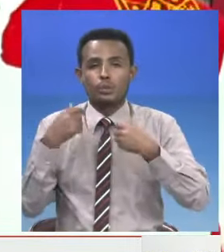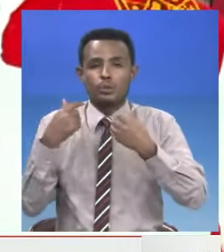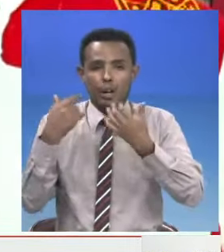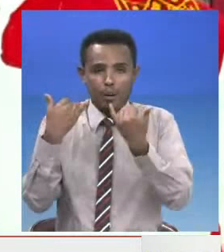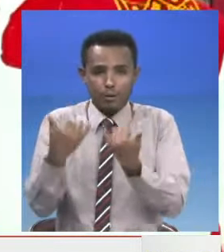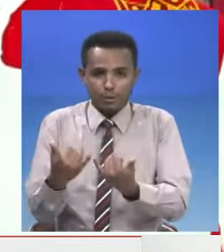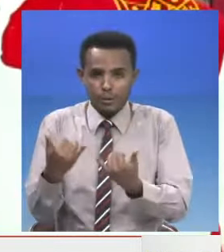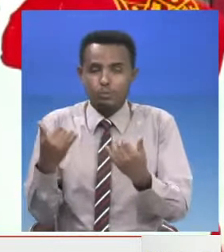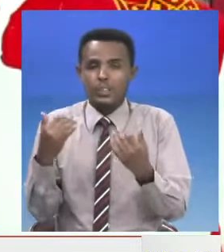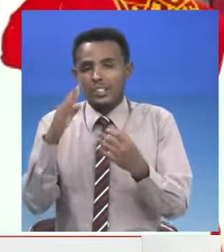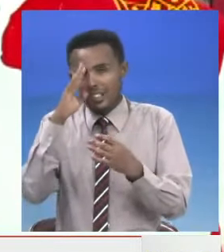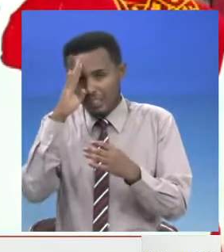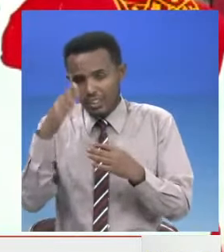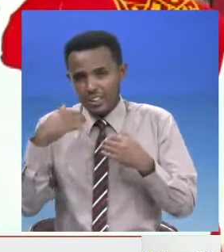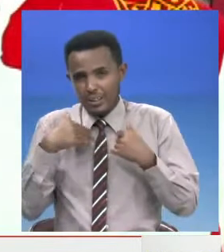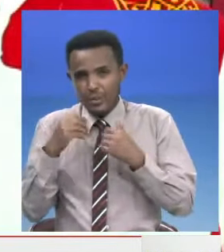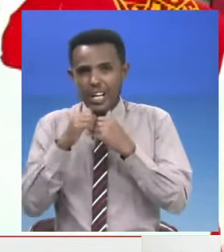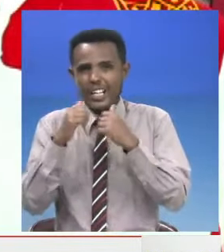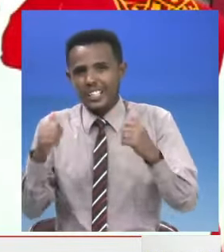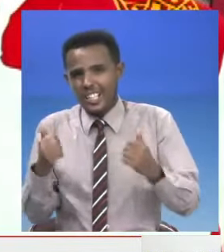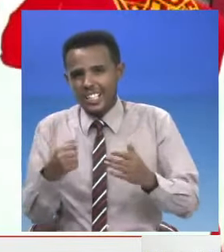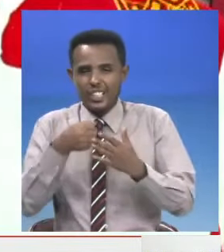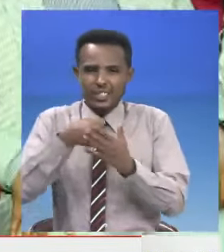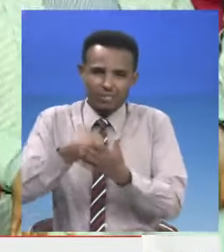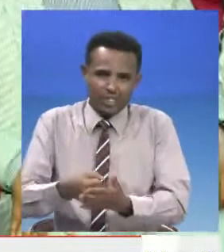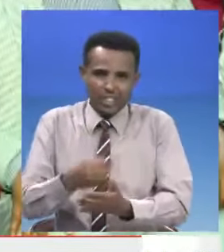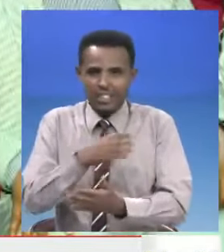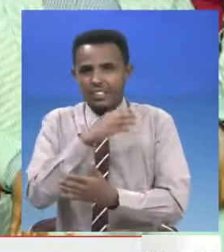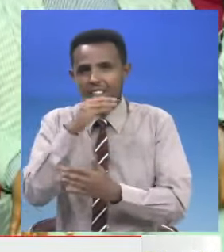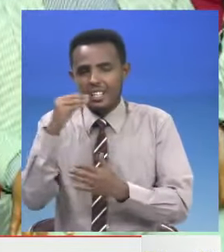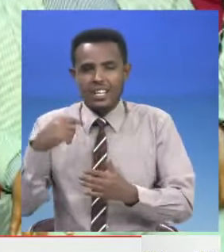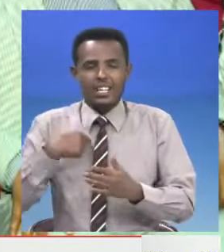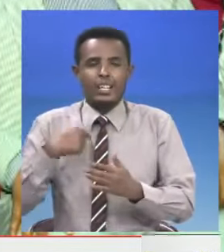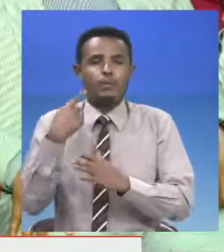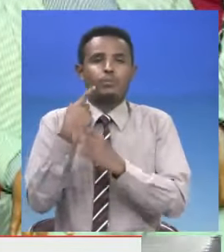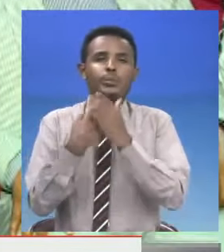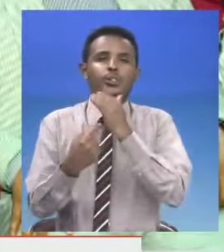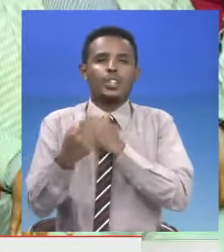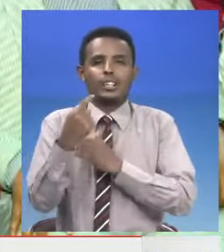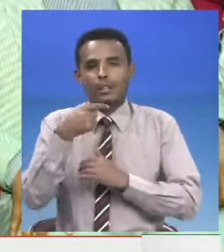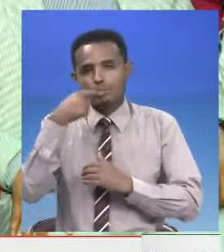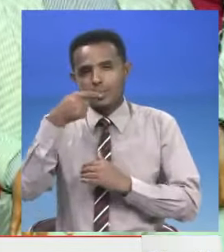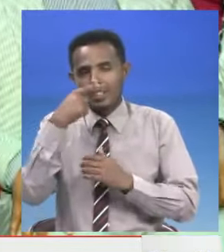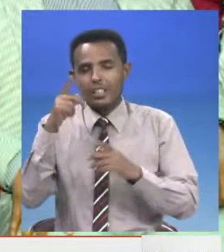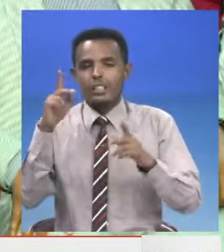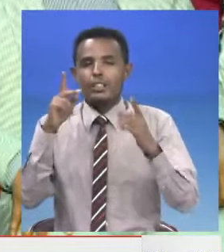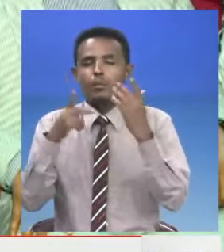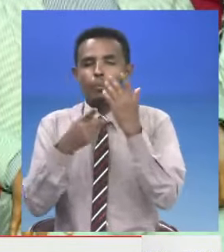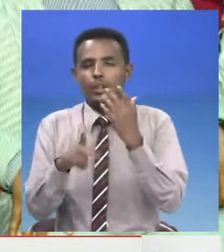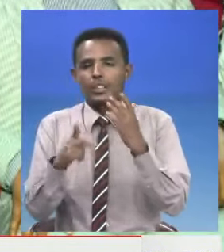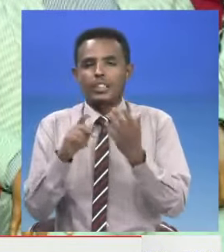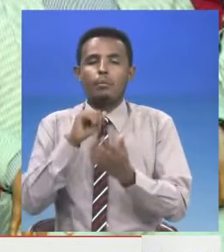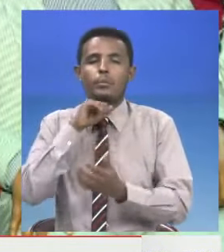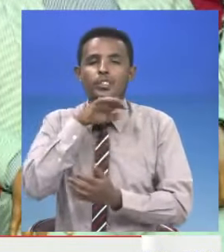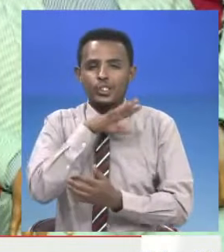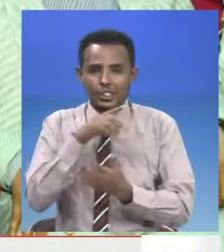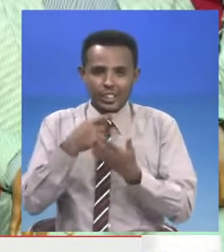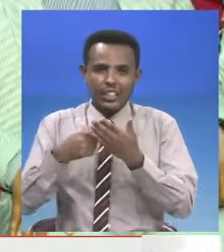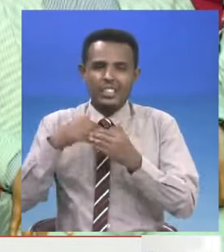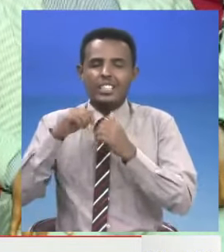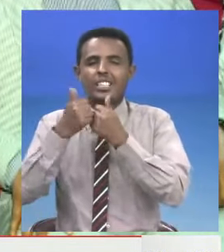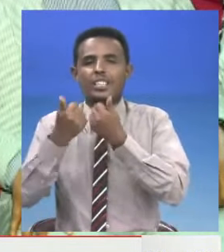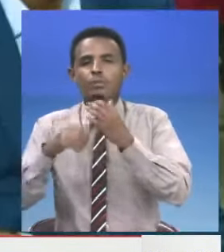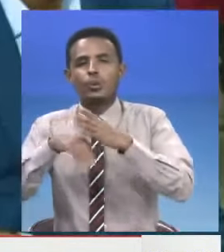አሁንም እየተፈጠሩ ያሉ በተለይ የአግላይነት የጽንፈኝነትና እኔ ብቻ የሚል የፖለቲካ ብልሽት ከዚህ እንዴት